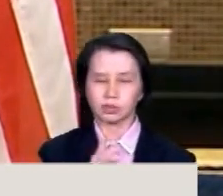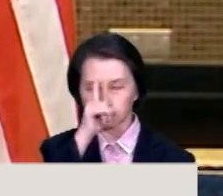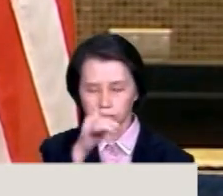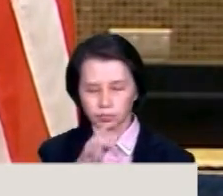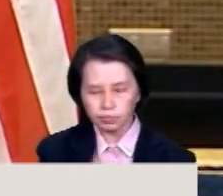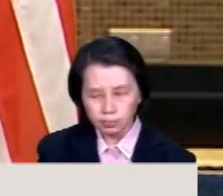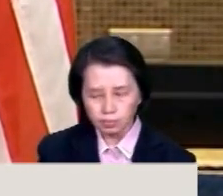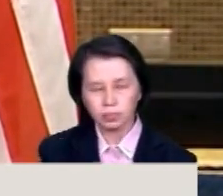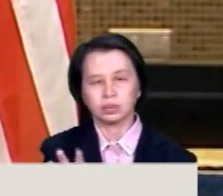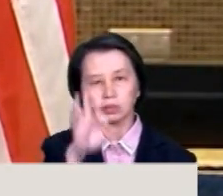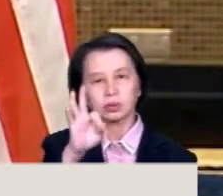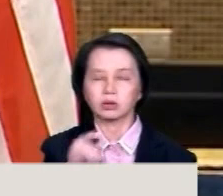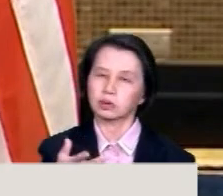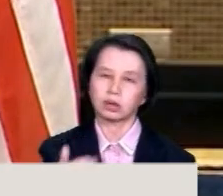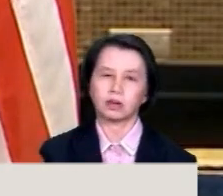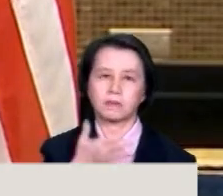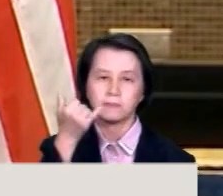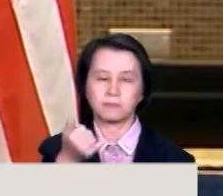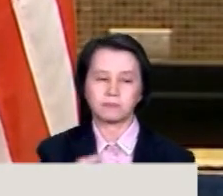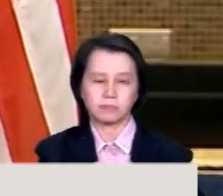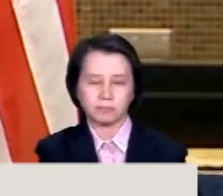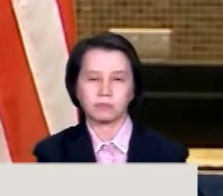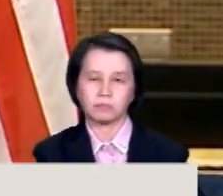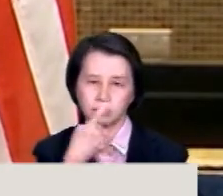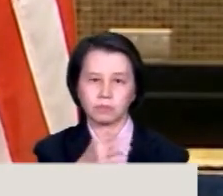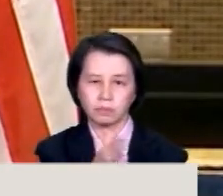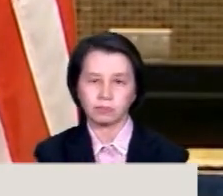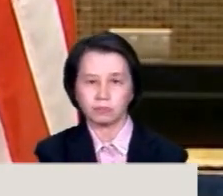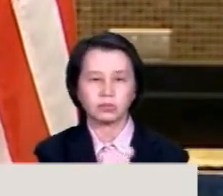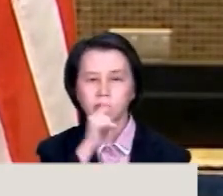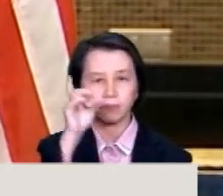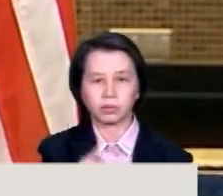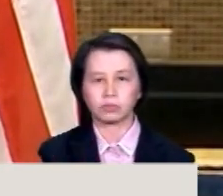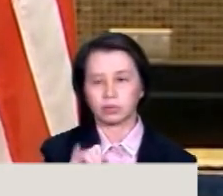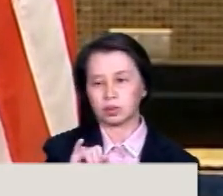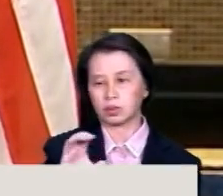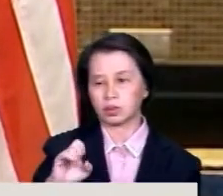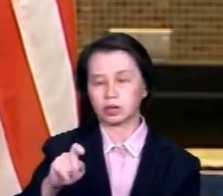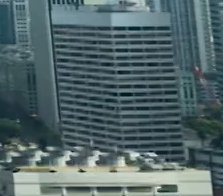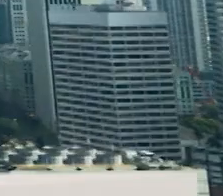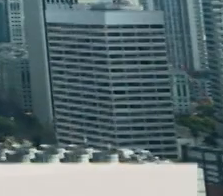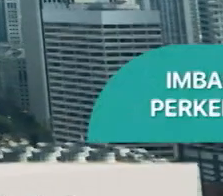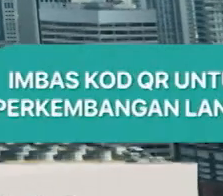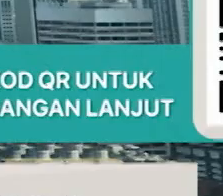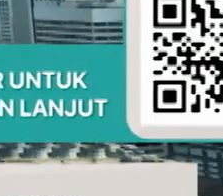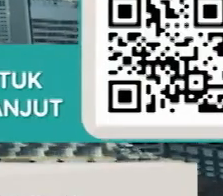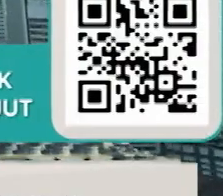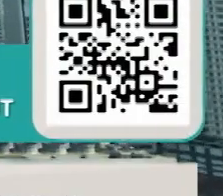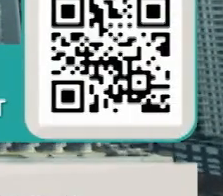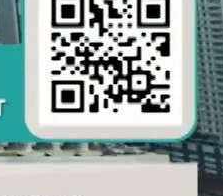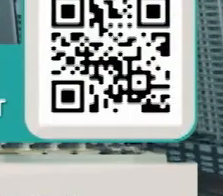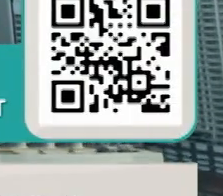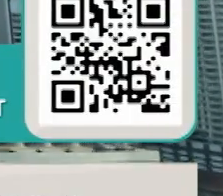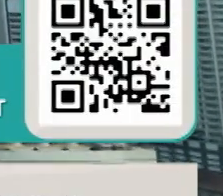dan pulangan yang wajah bagi ada like the BSP yang tidak memerlukan pengeluaran Hai sebelum ini